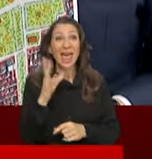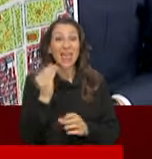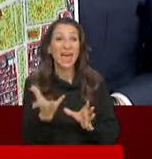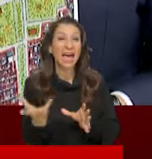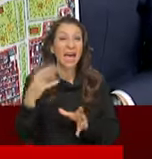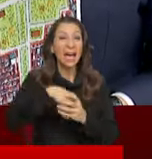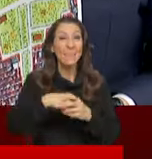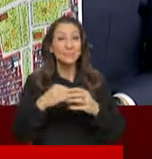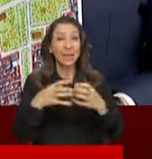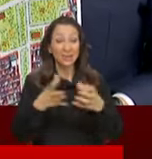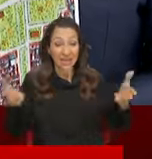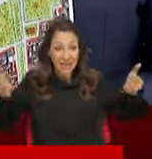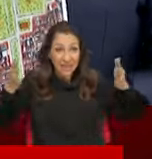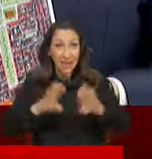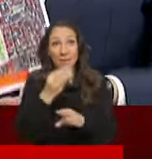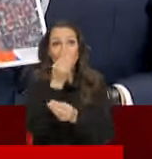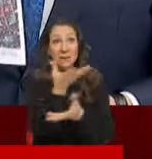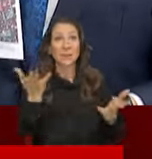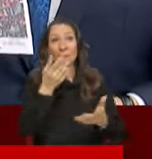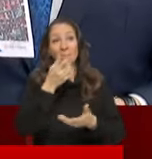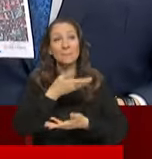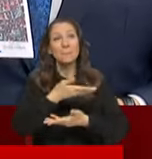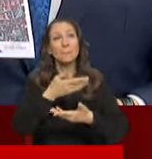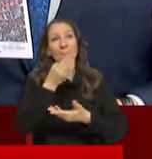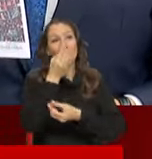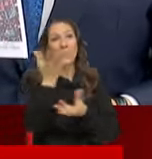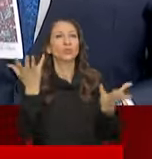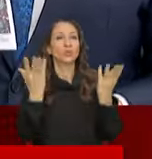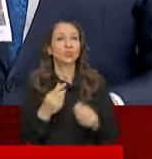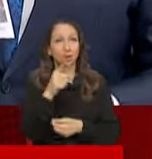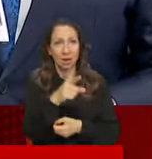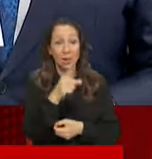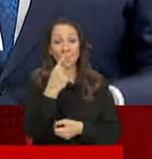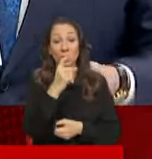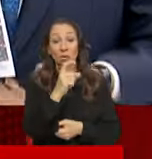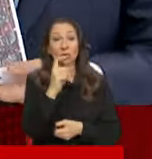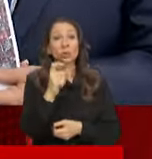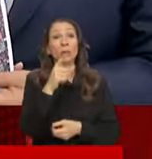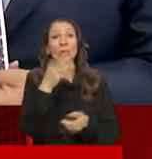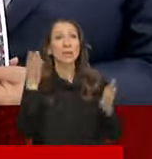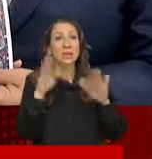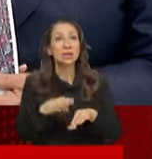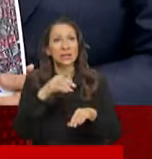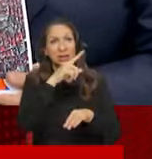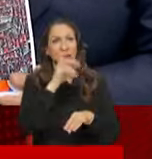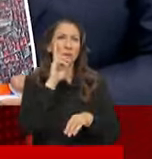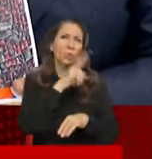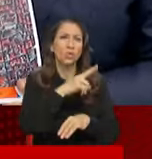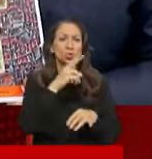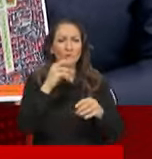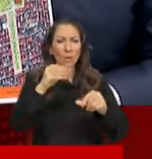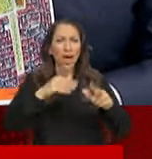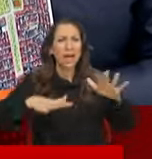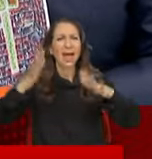kapsamlı yıkılarak Park yapılmış millet bahçesi olacak ve 1990 şu anda yıkıldı enkazlar gidin görün orada